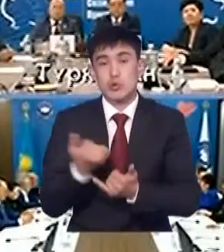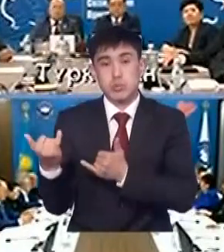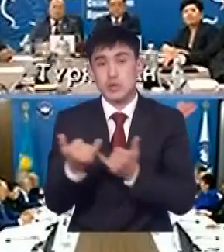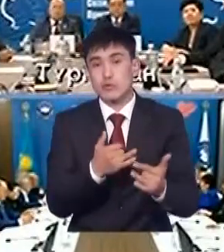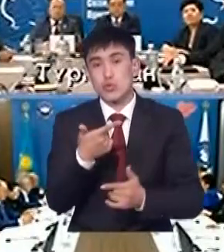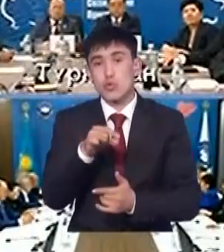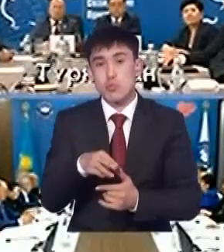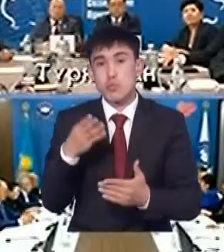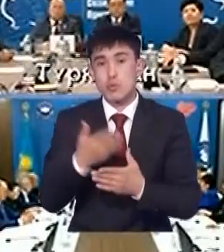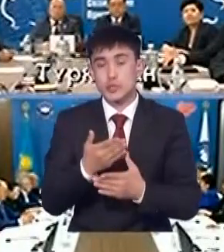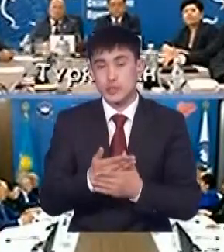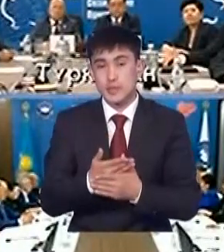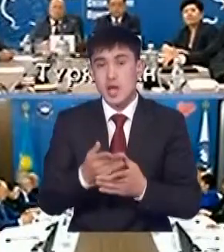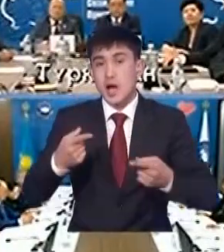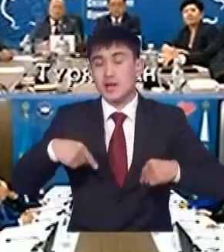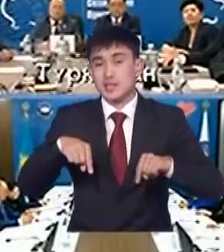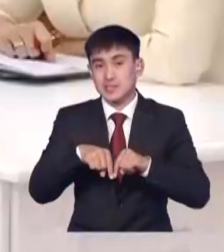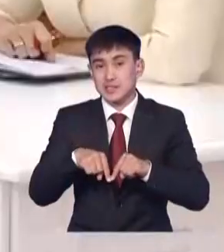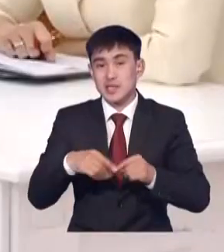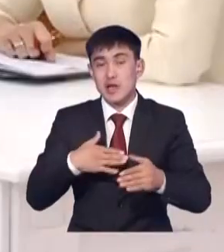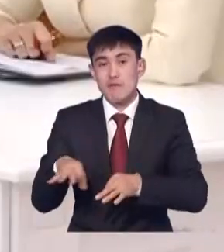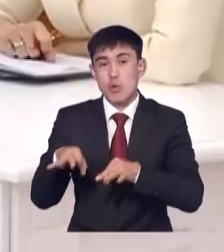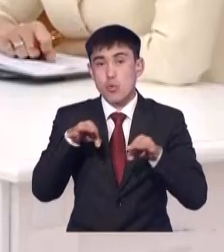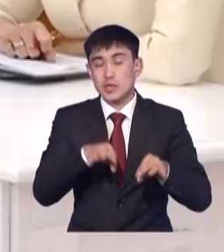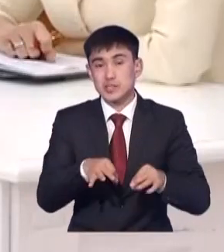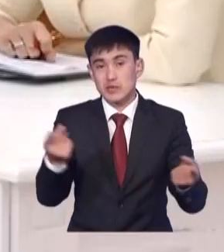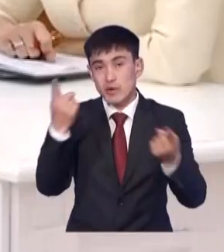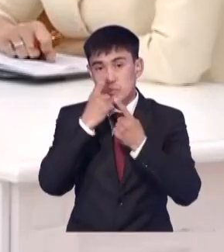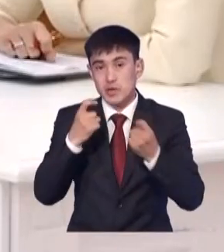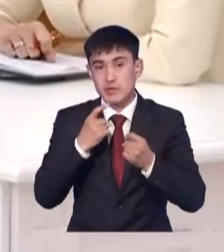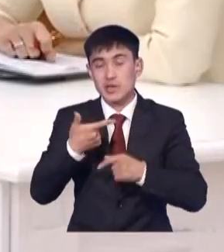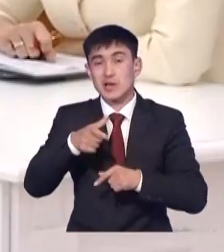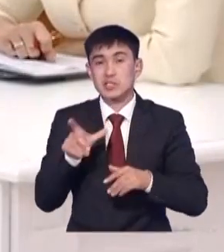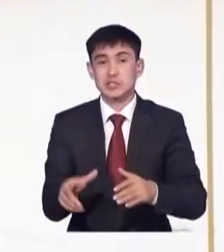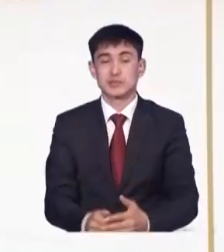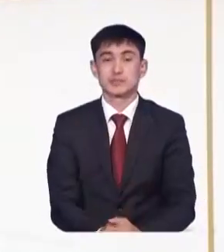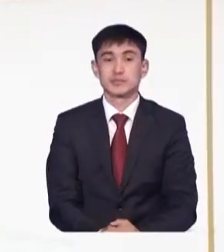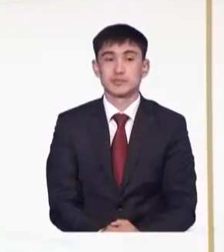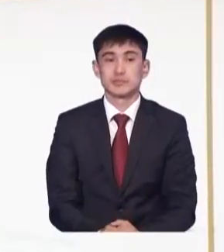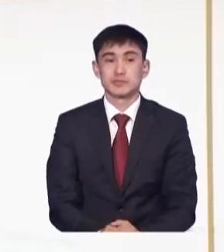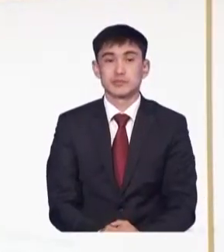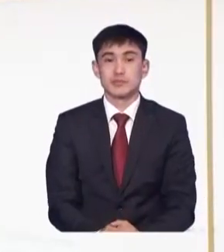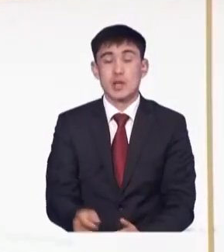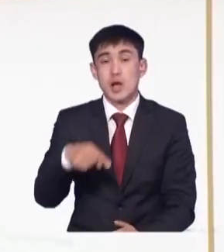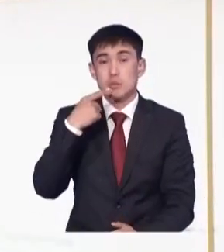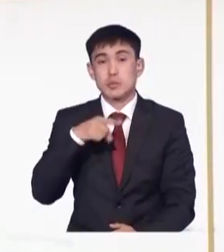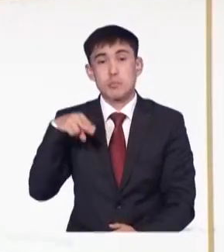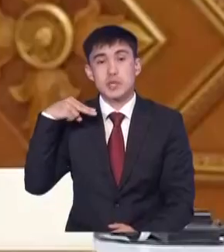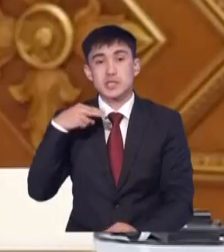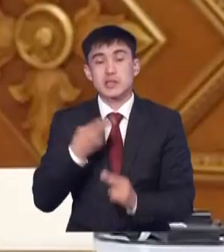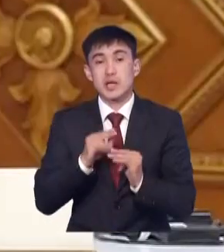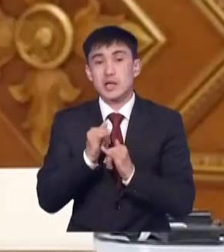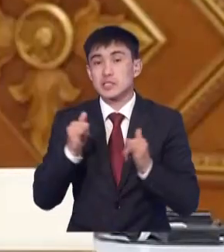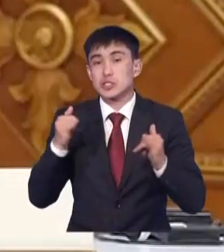и гуманитарной помощи, организации эвакуации и информировании граждан. Как подчеркнул президент, несмотря